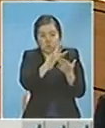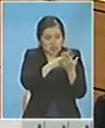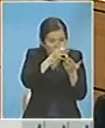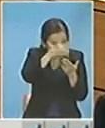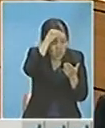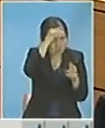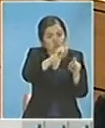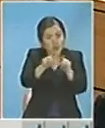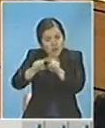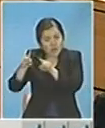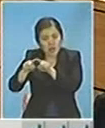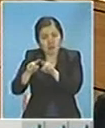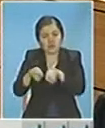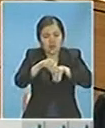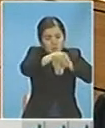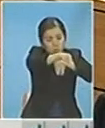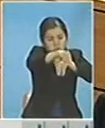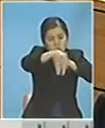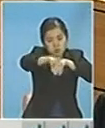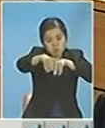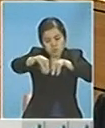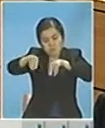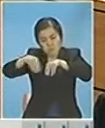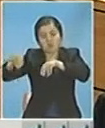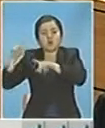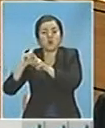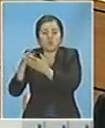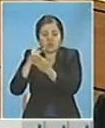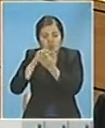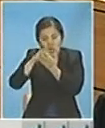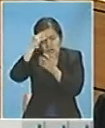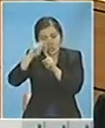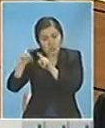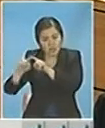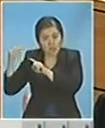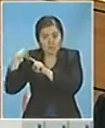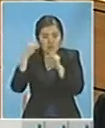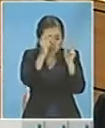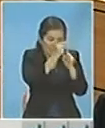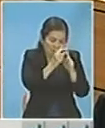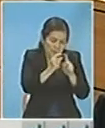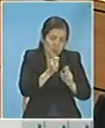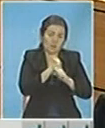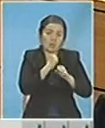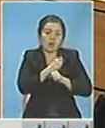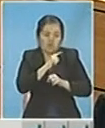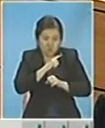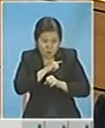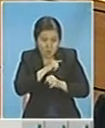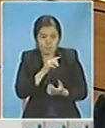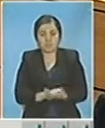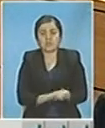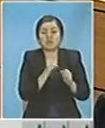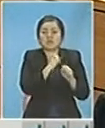รรมการเนี่ยควรจะต้องมีการครอบคลุมทุกสาขาวิชานะครับอันนี้โครงสร้างคร่าวๆแล้วข้อต่อมานี่ผมอยากจะก